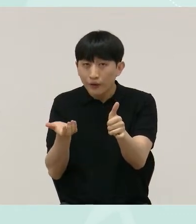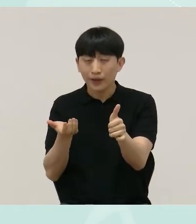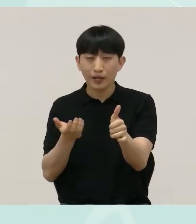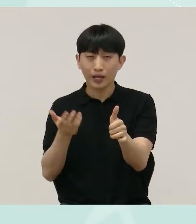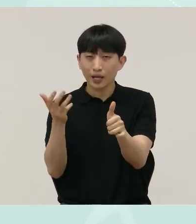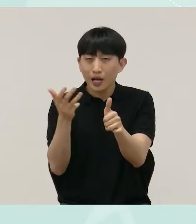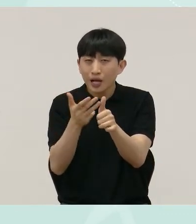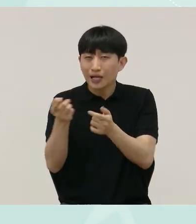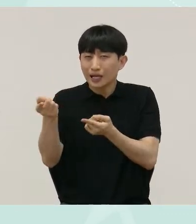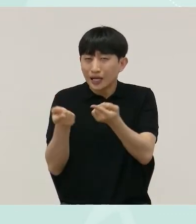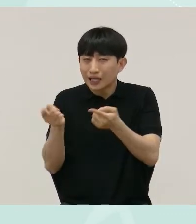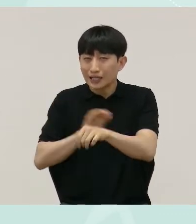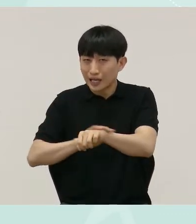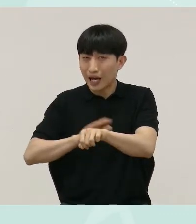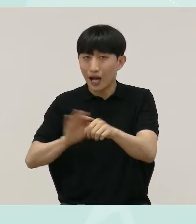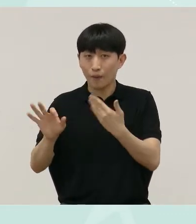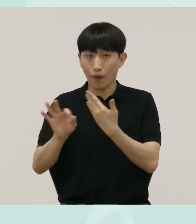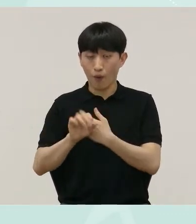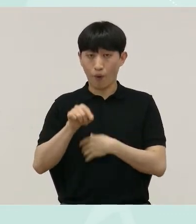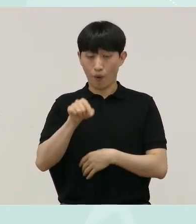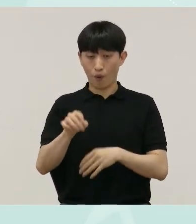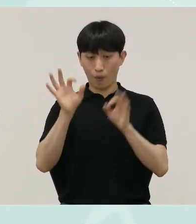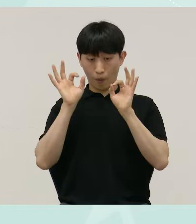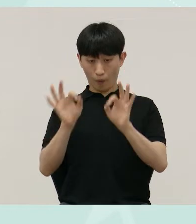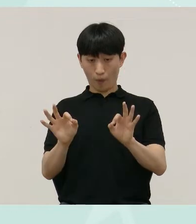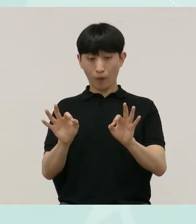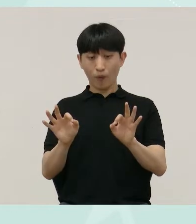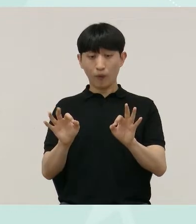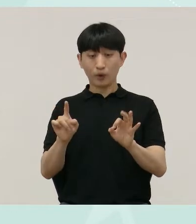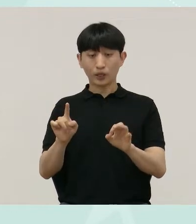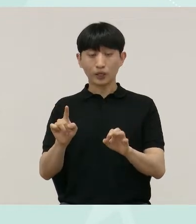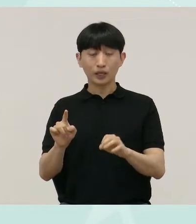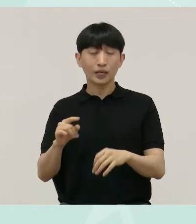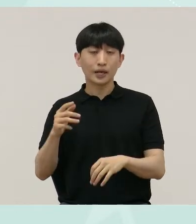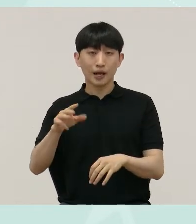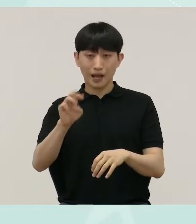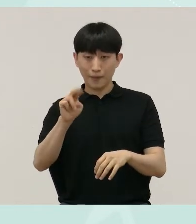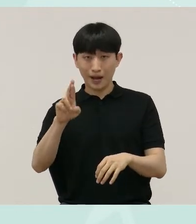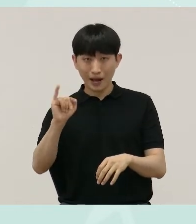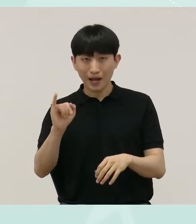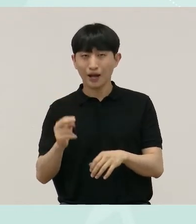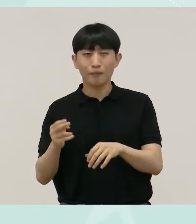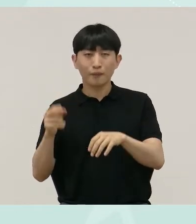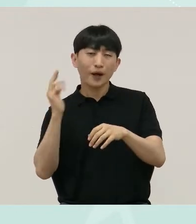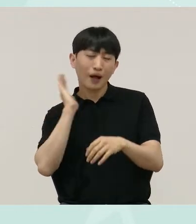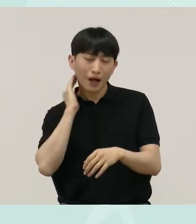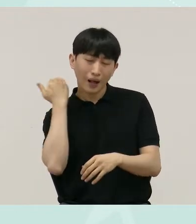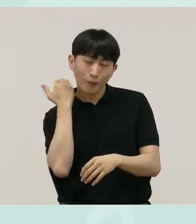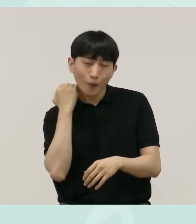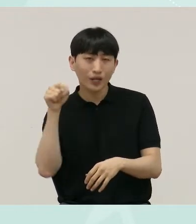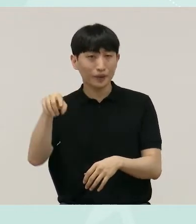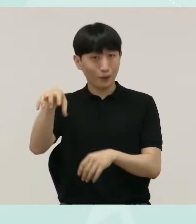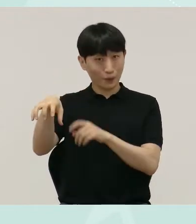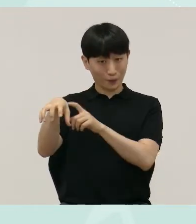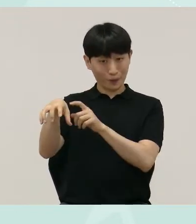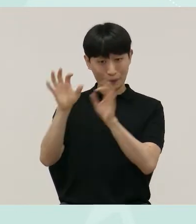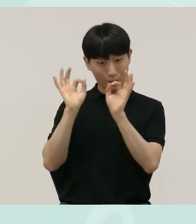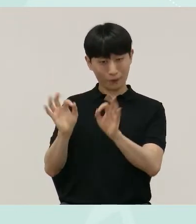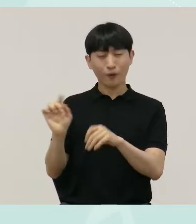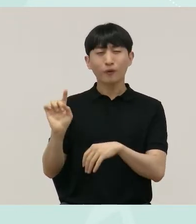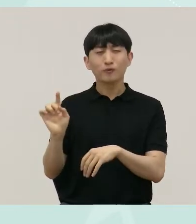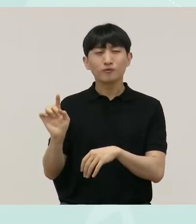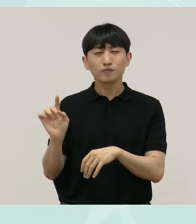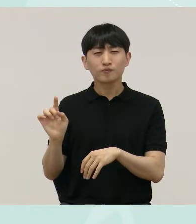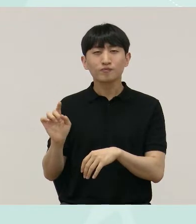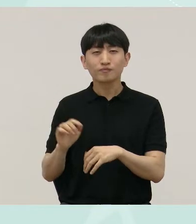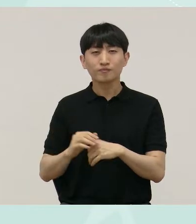되면 지금 여기 보이는 것이 가장 아티팩트가 큰 위치를 보여드리는 것인데요. XR 커트와 코로날 커트에서 이 아티팩트 위치,